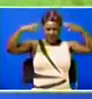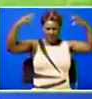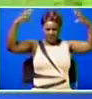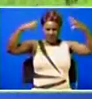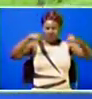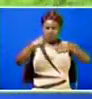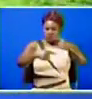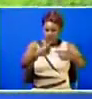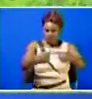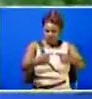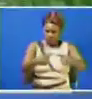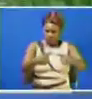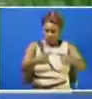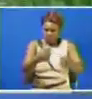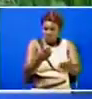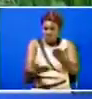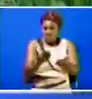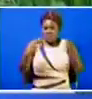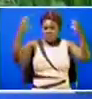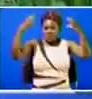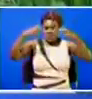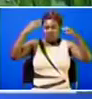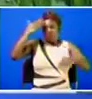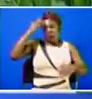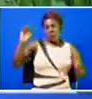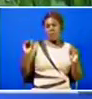hivi, inaonekana inanyesha, hatujui